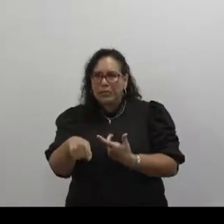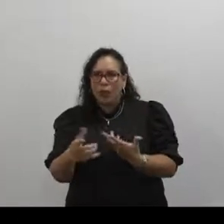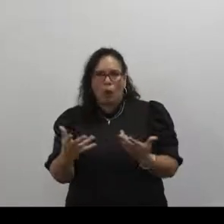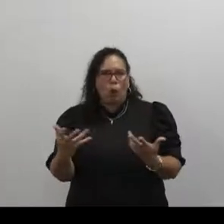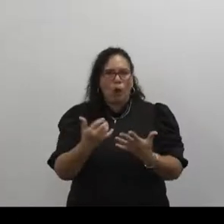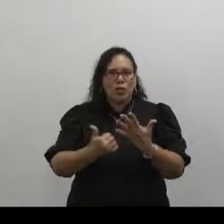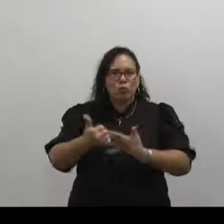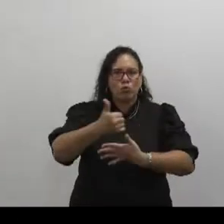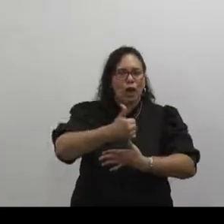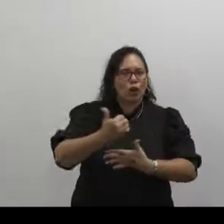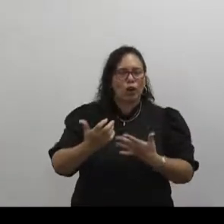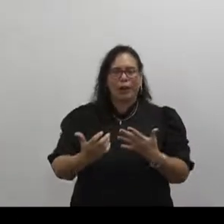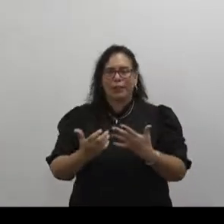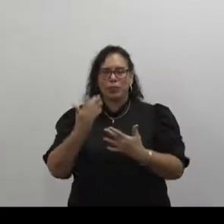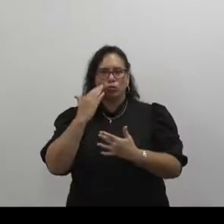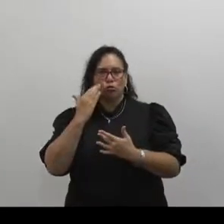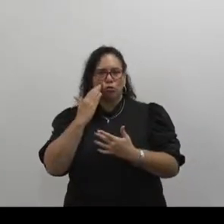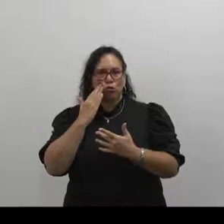thà